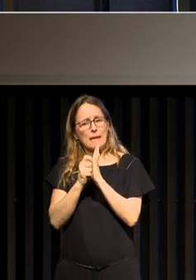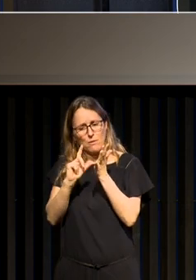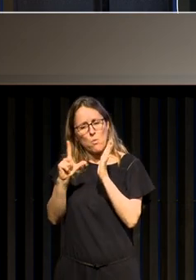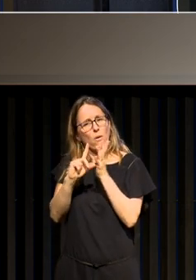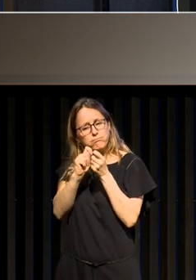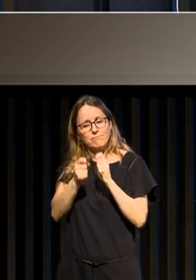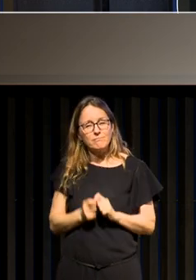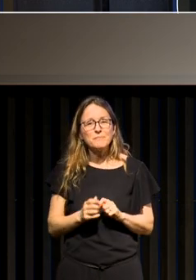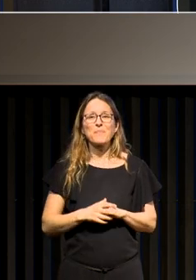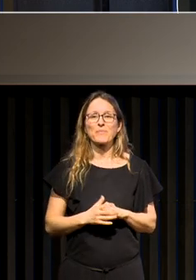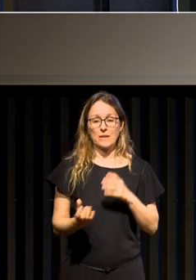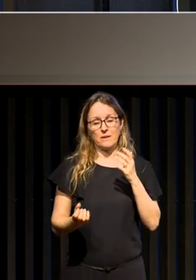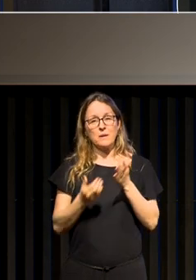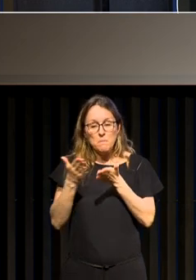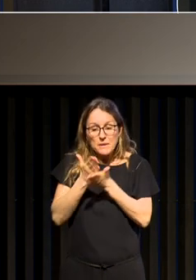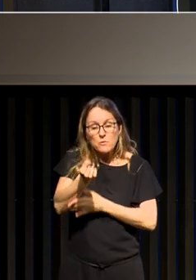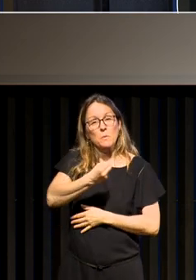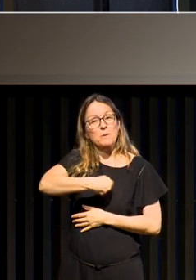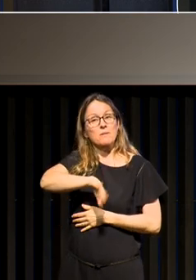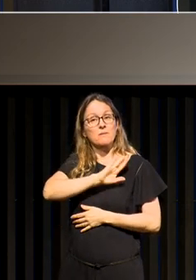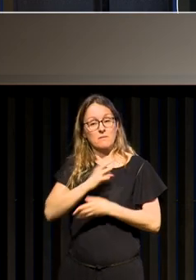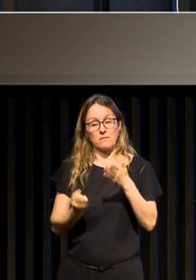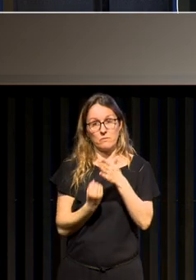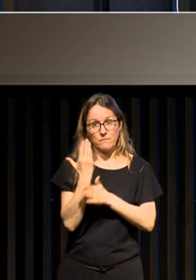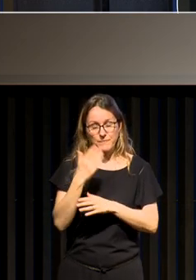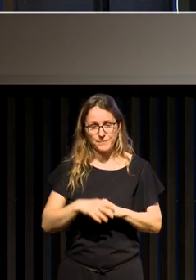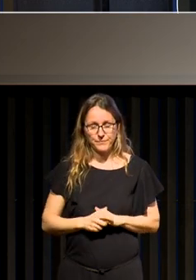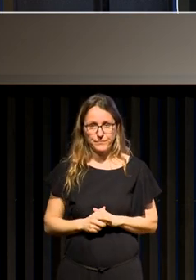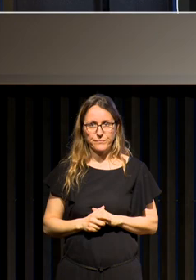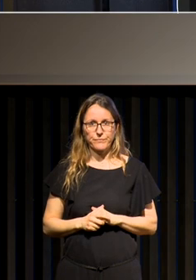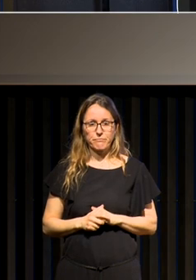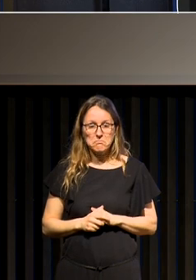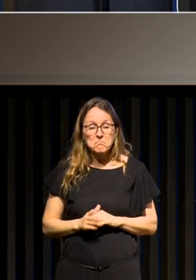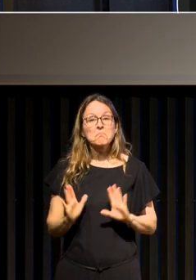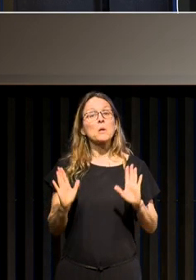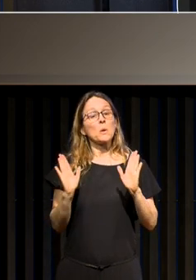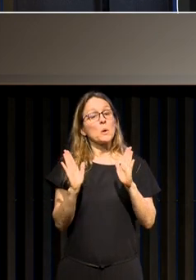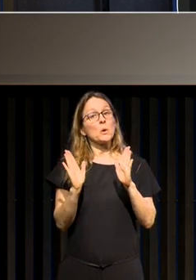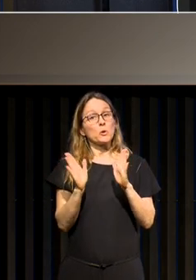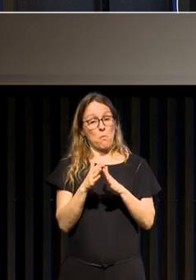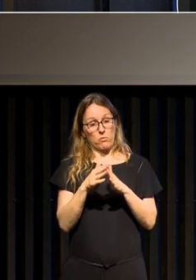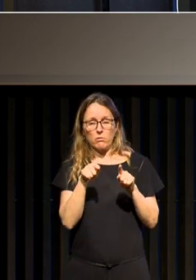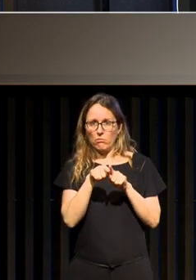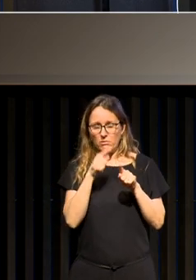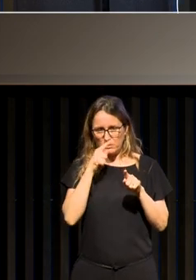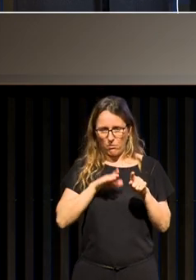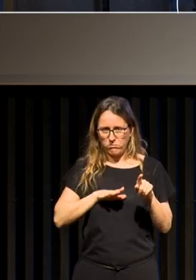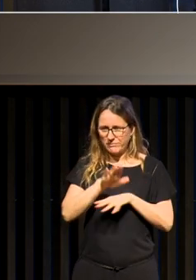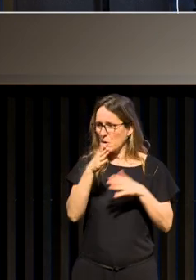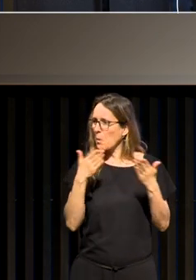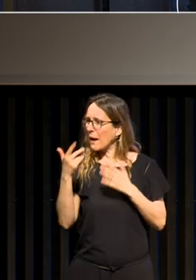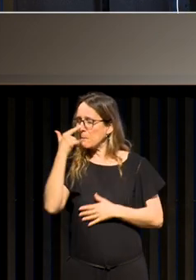On a mis en place de nouveaux parcours de prise en charge, que le nombre de demandes est bien supérieur à toutes les